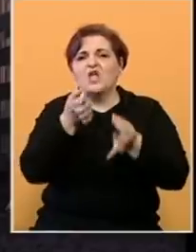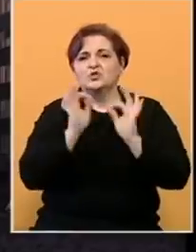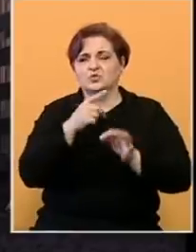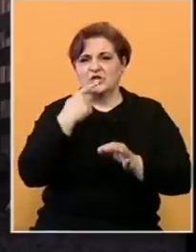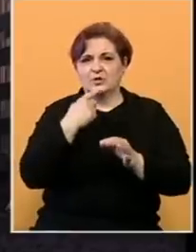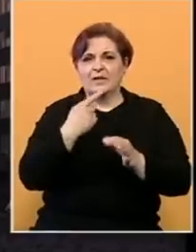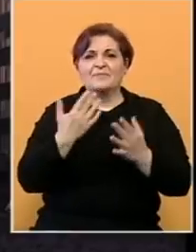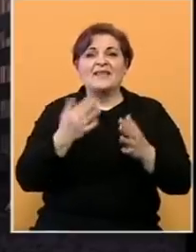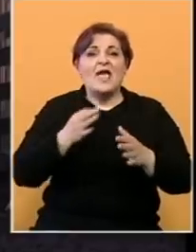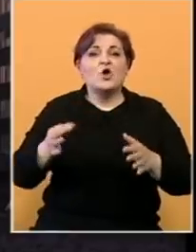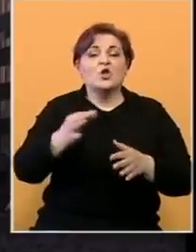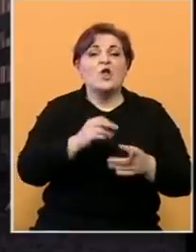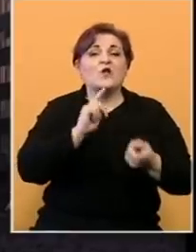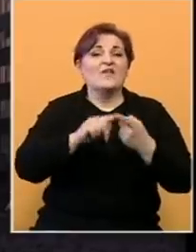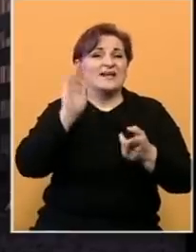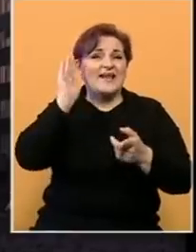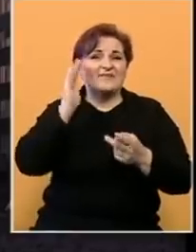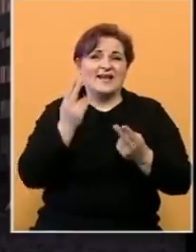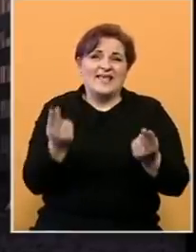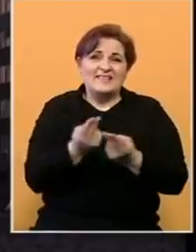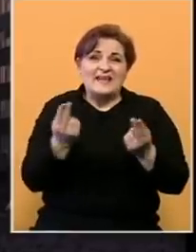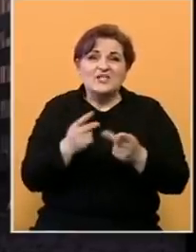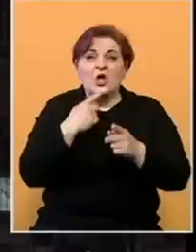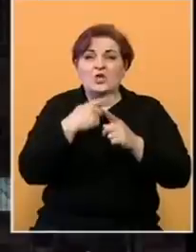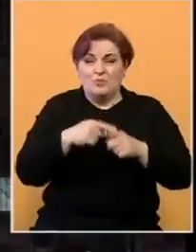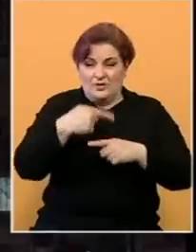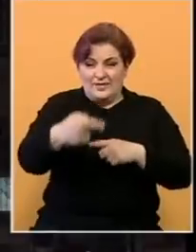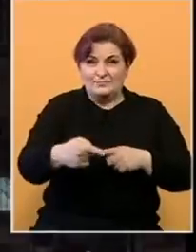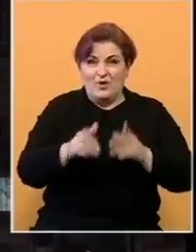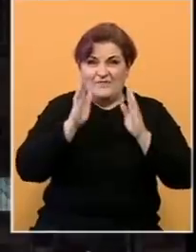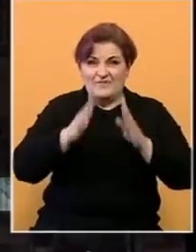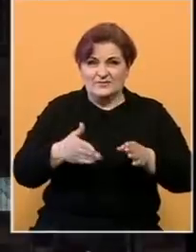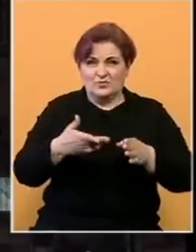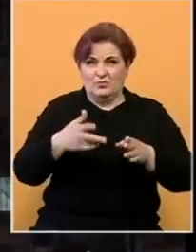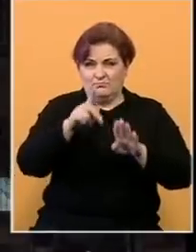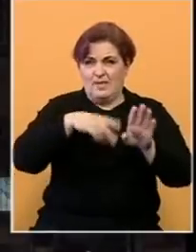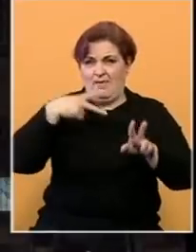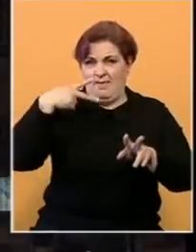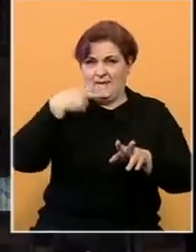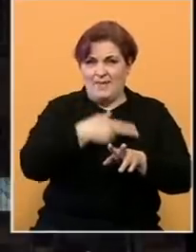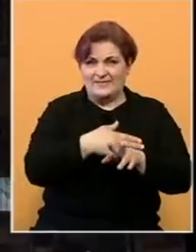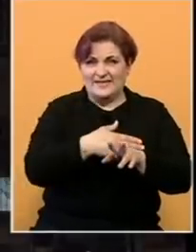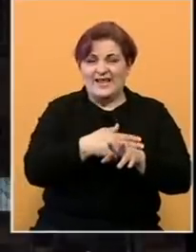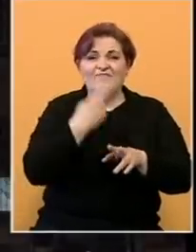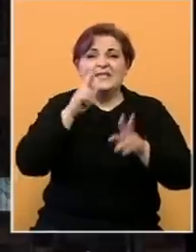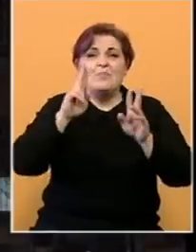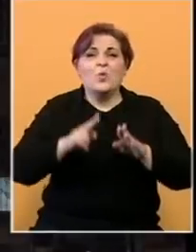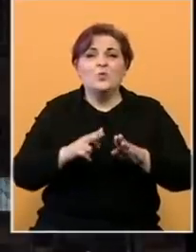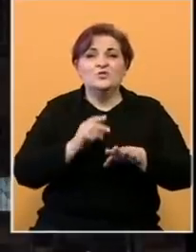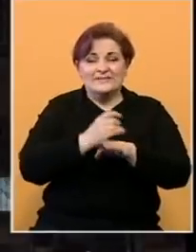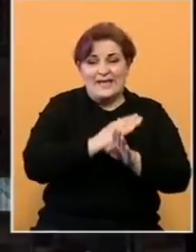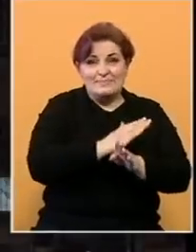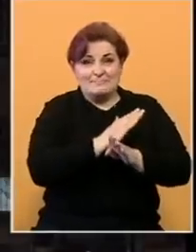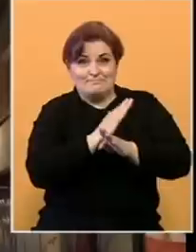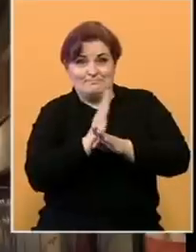stručnjaka. Nekoliko kantona je od federalne vlade zatražilo da se zbog nastupanja vjerskog mjeseca Ramazana razmotri mogućnost